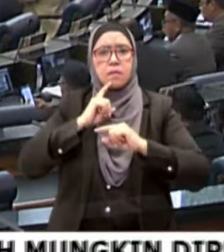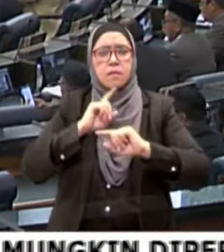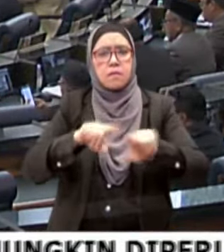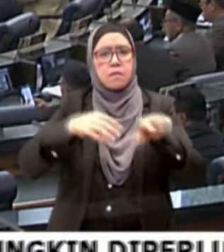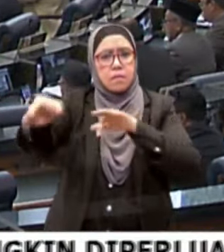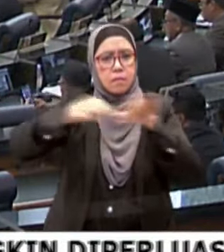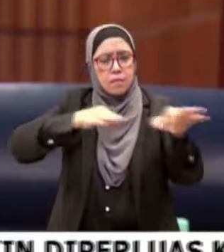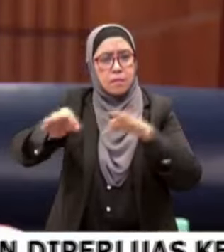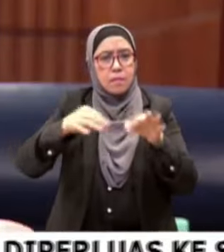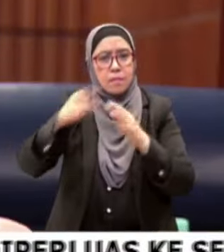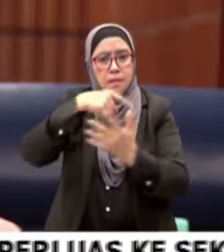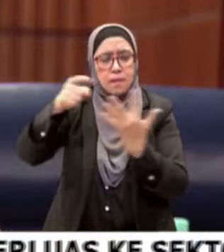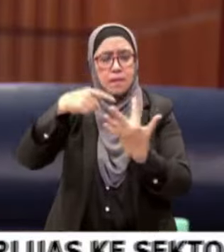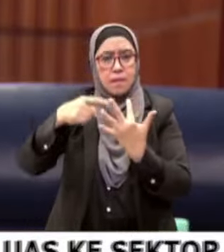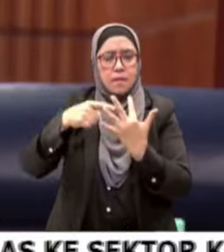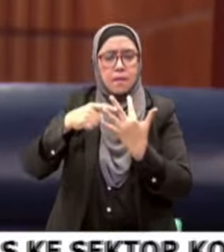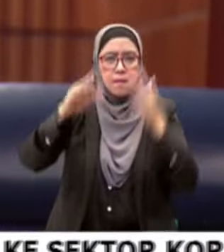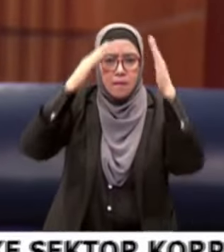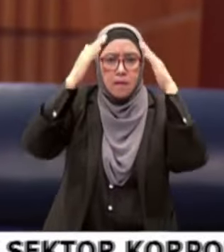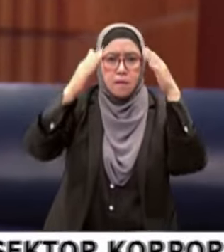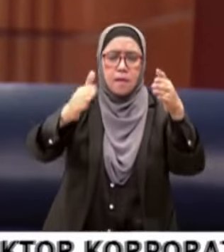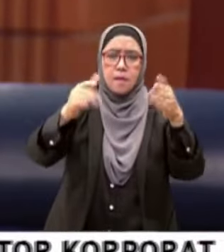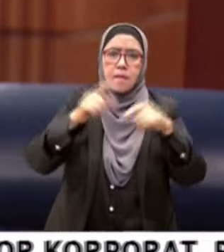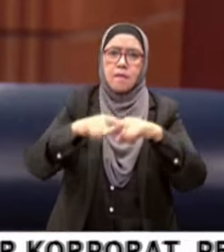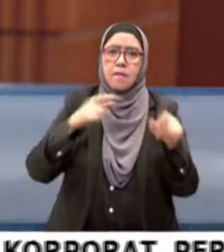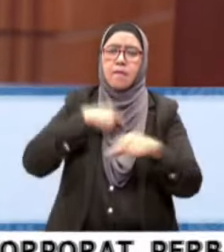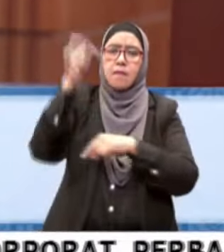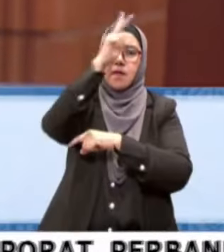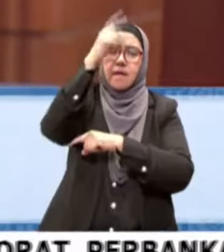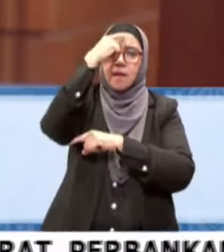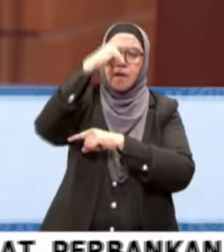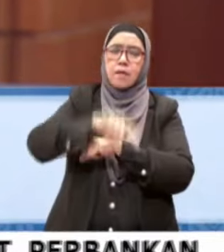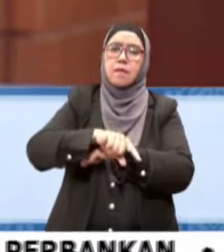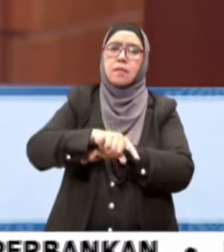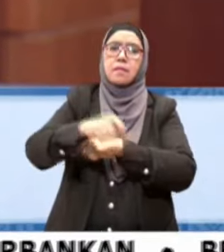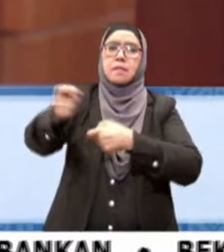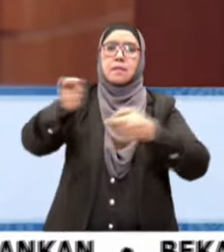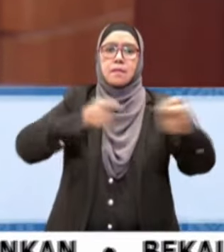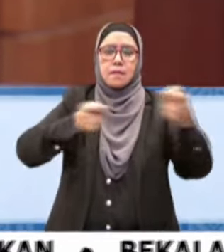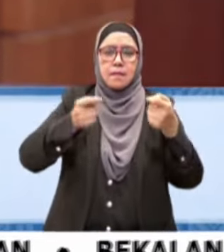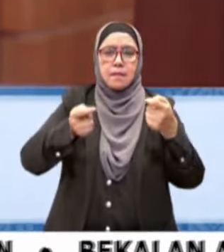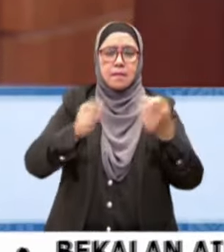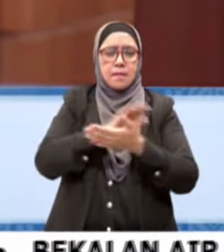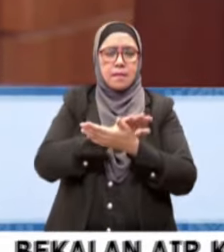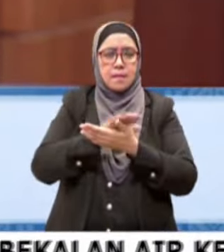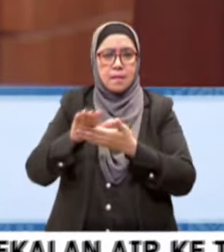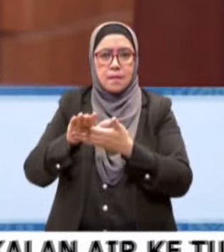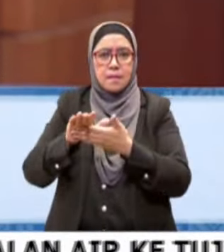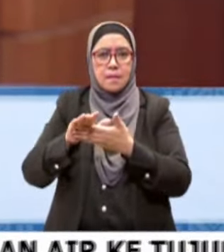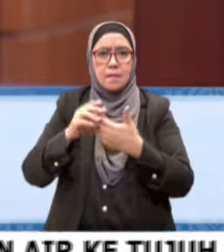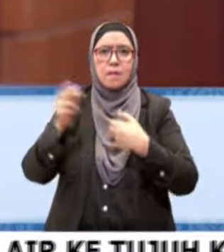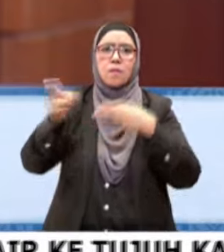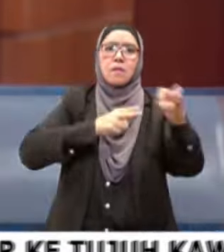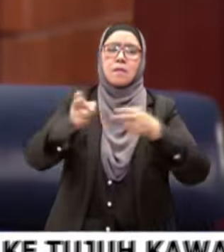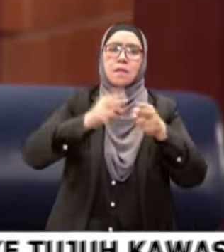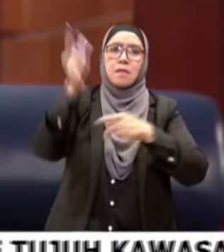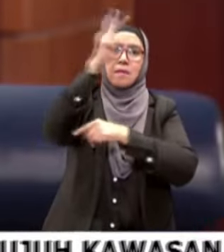berbatuan adalah ekspek pengukuhan tata kelola pentabiran kerajaan untuk menangani masalah